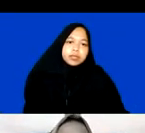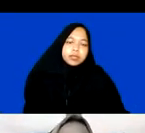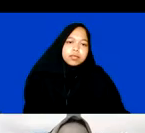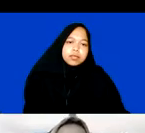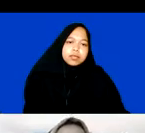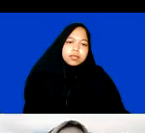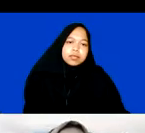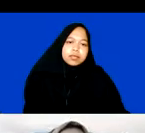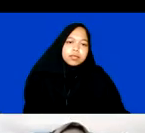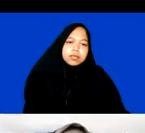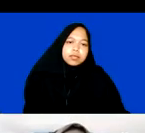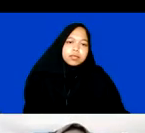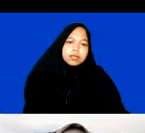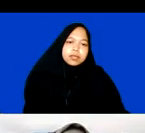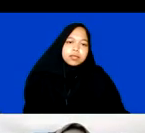Mulai.